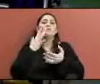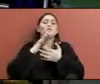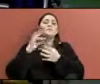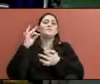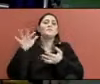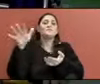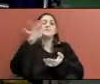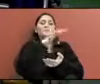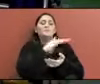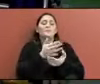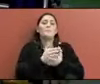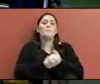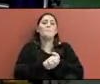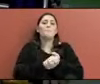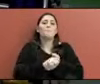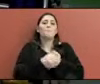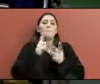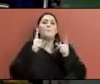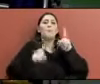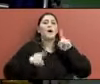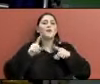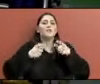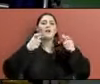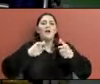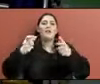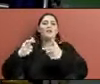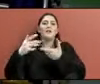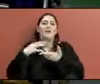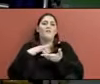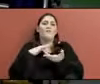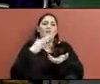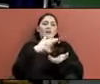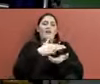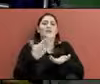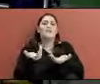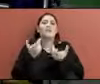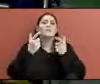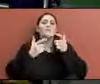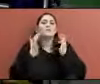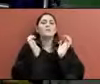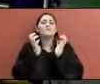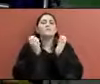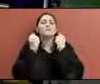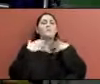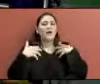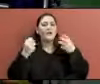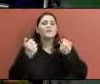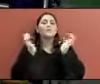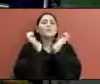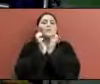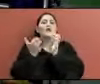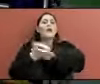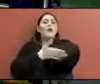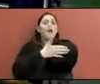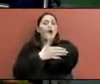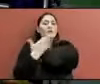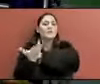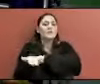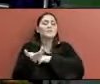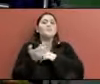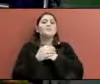bazı alanlarımız var. Alanlarımızda hizmet ediyor. Mesela sağlık, sosyal yardım, spor,